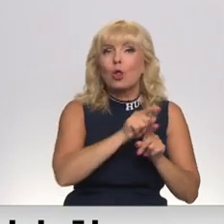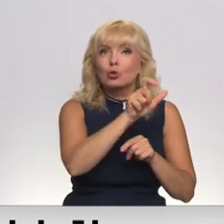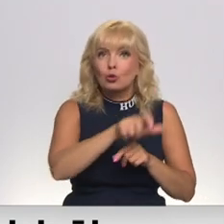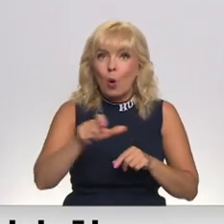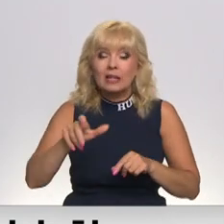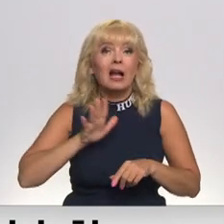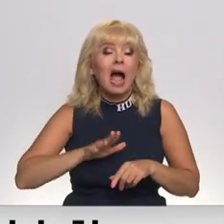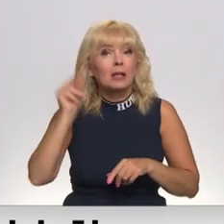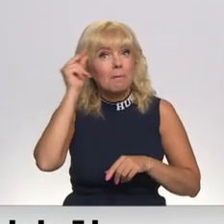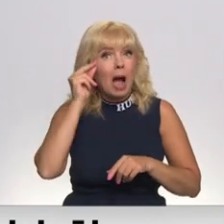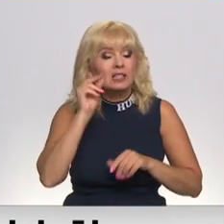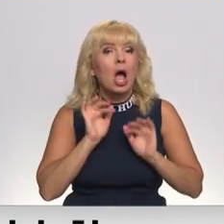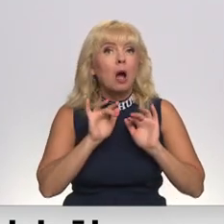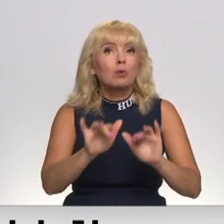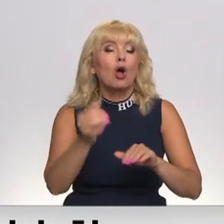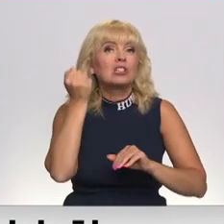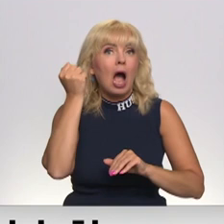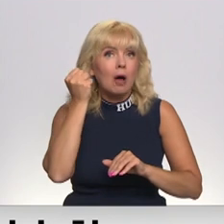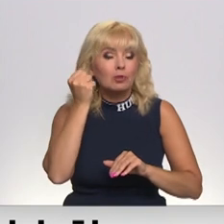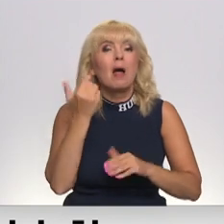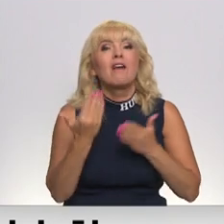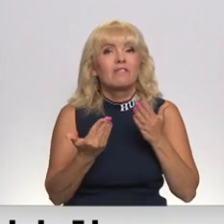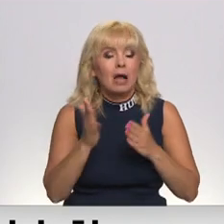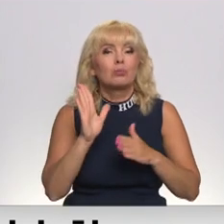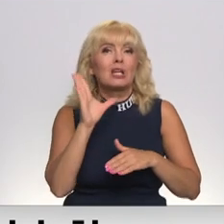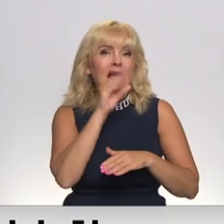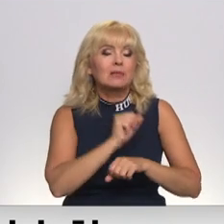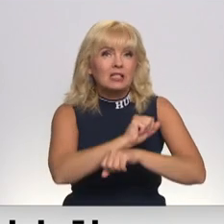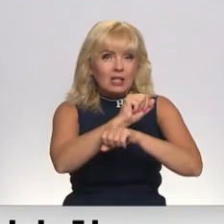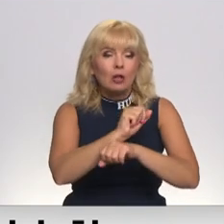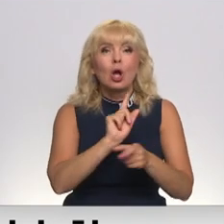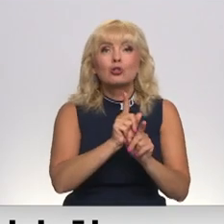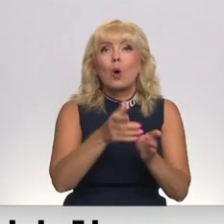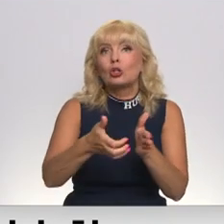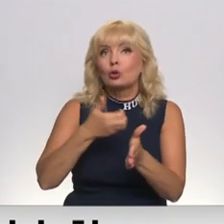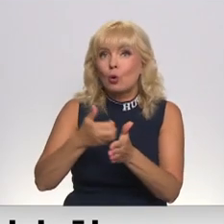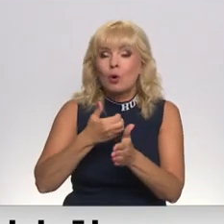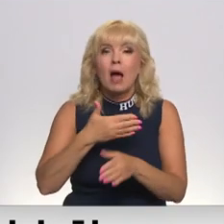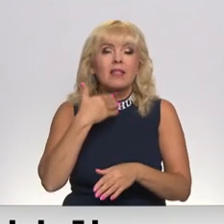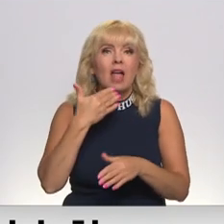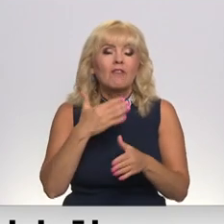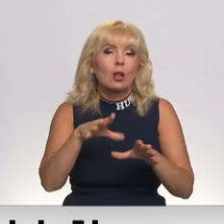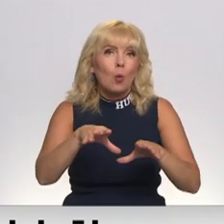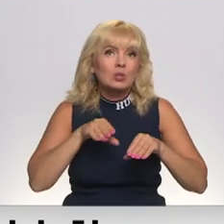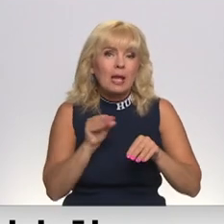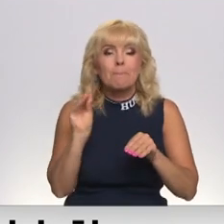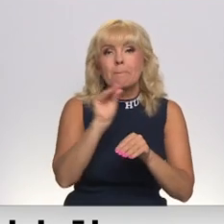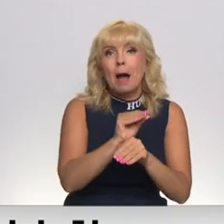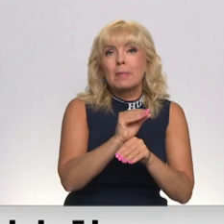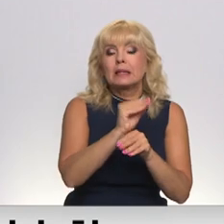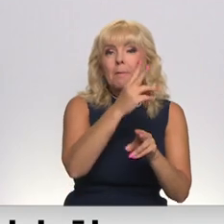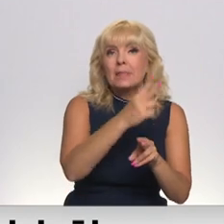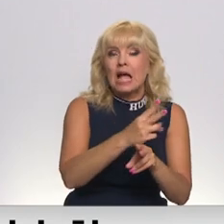Gaidāmo mācību procesu apdraud ne tikai iespējamais streiks, bet arī skolotāju neesamību un nevēlēšanās uzņemties papildu pienākumus un